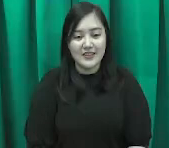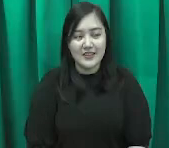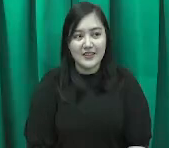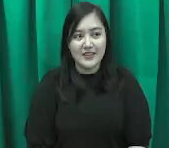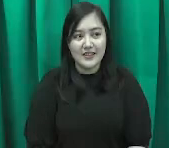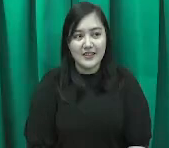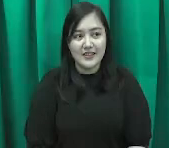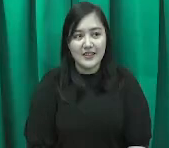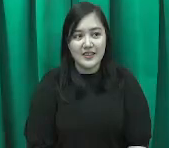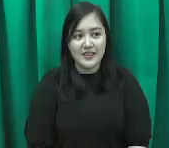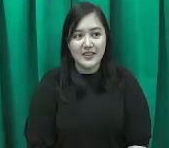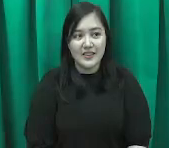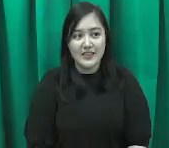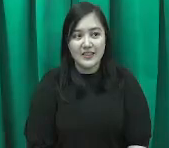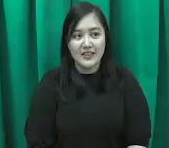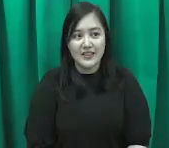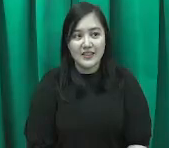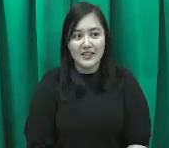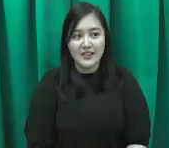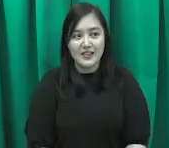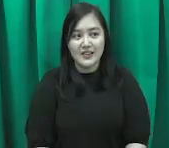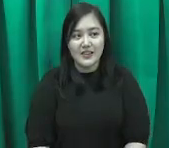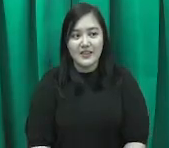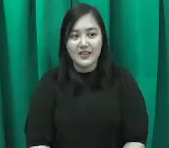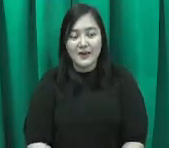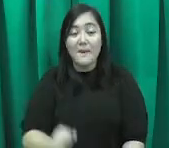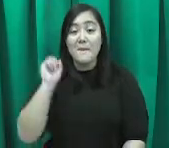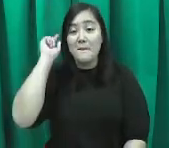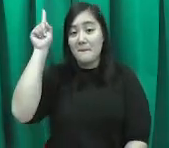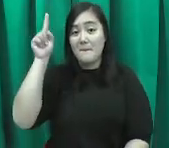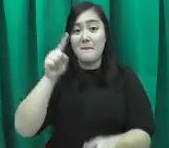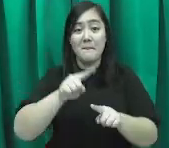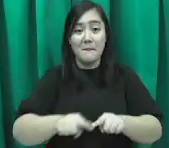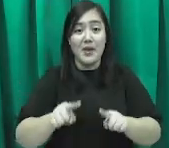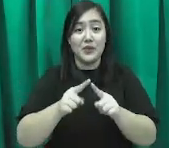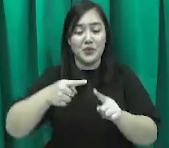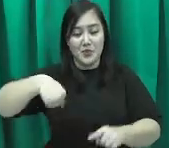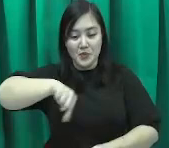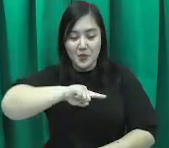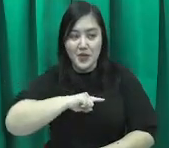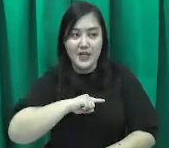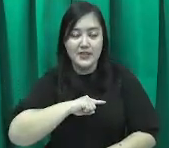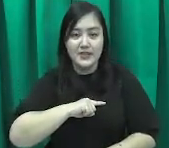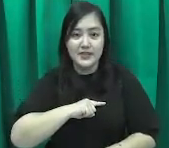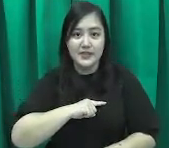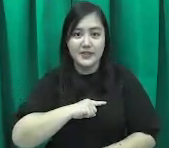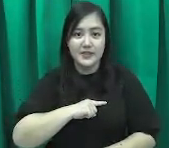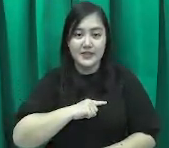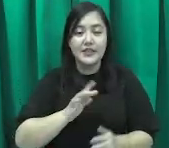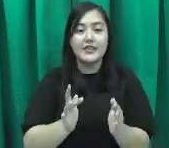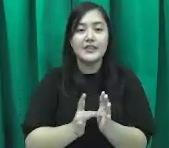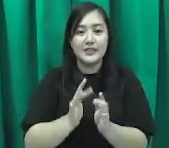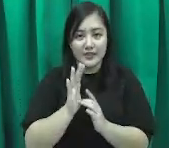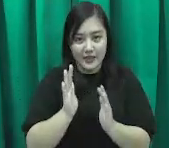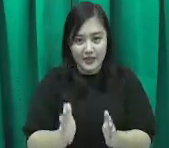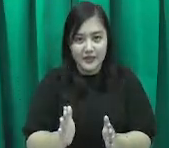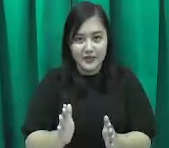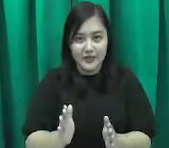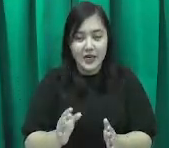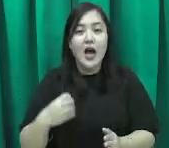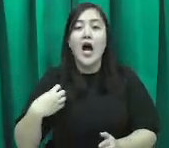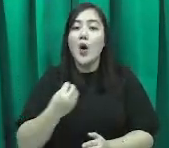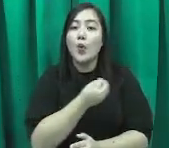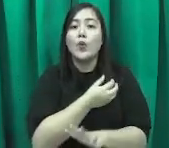MOA mo, kung ganyan, na, sa ating mga Kristiyano, ang agreement natin is naayon sa salita ng Diyos. Yes, dapat. Yung base pa rin